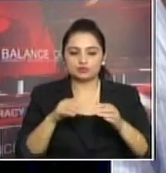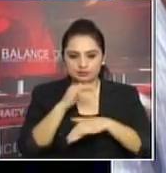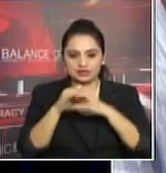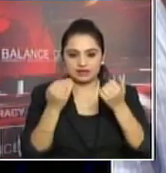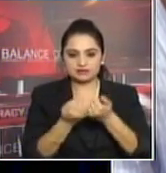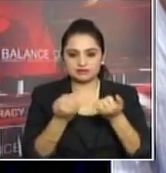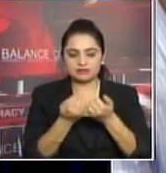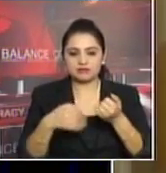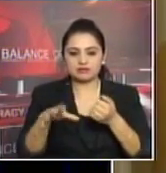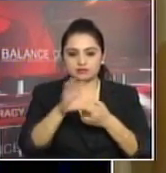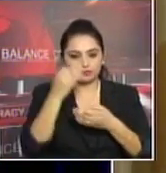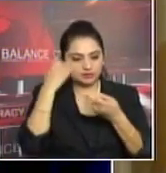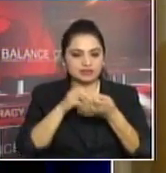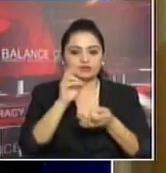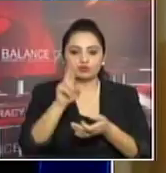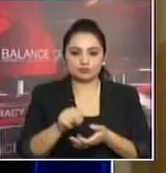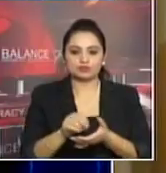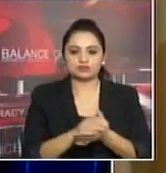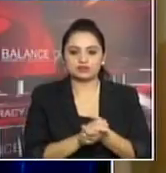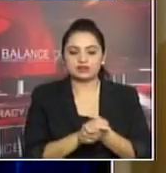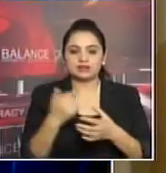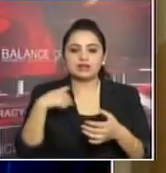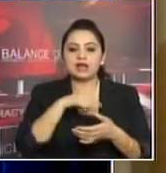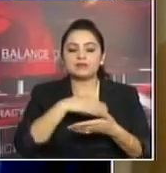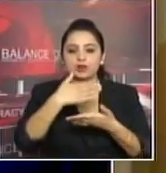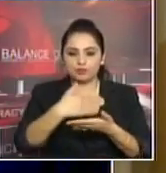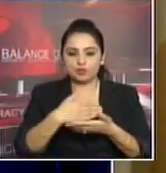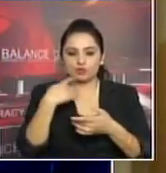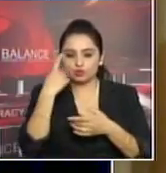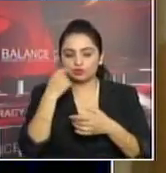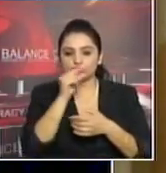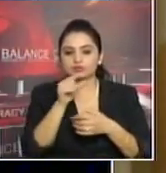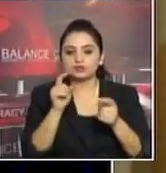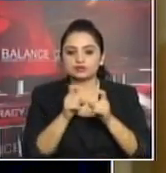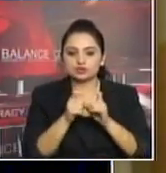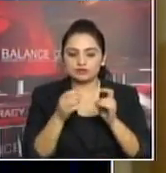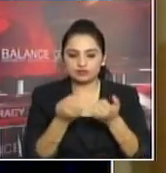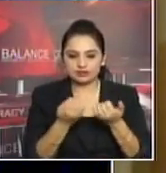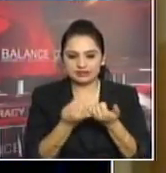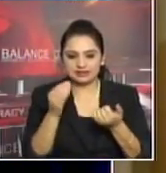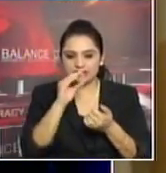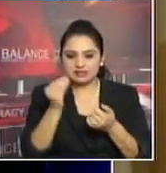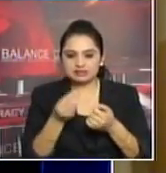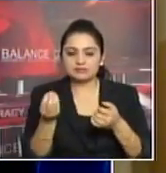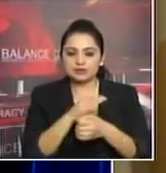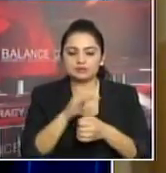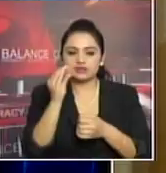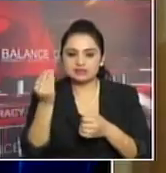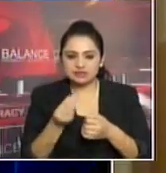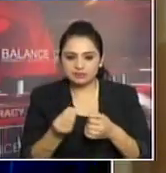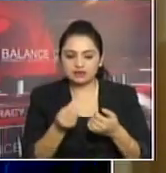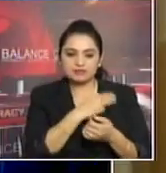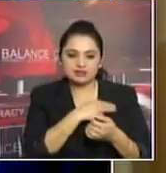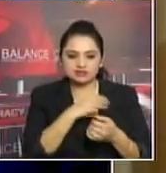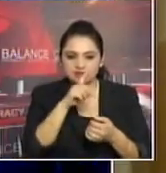जान जरुरी रहेको बताइन्। हामीले बर्डर कसको लागि, बर्डरको बारेमा छलफल गर्दैछौँ, के साधारणभन्दा साधारण पब्लिकको लागि छलफल